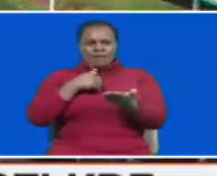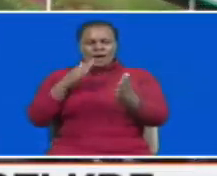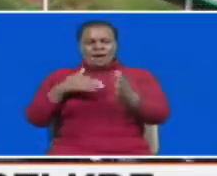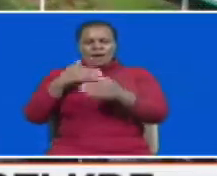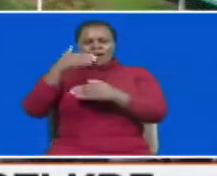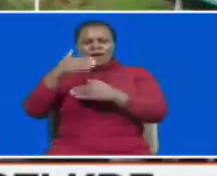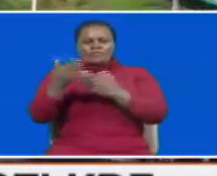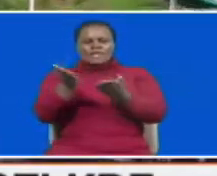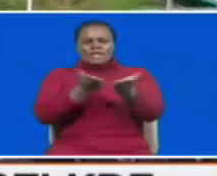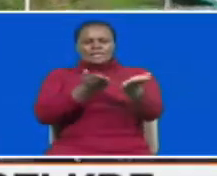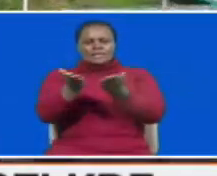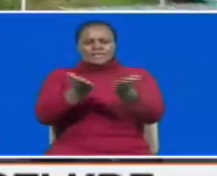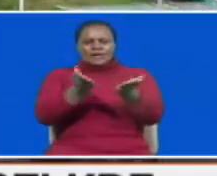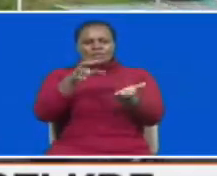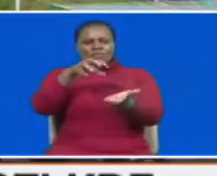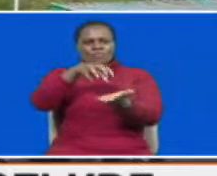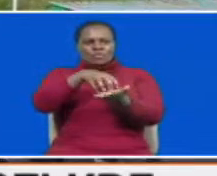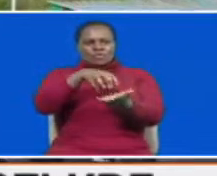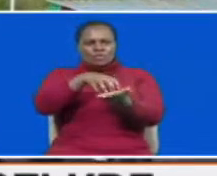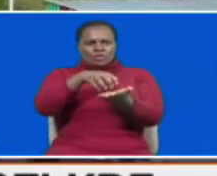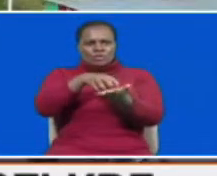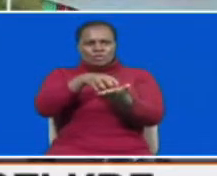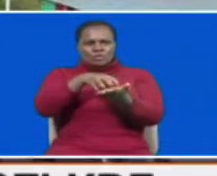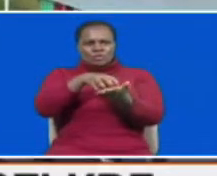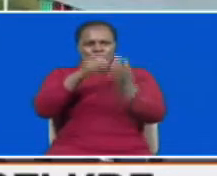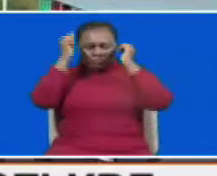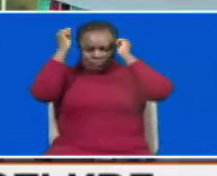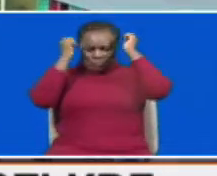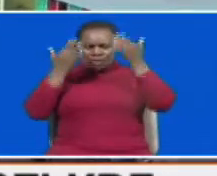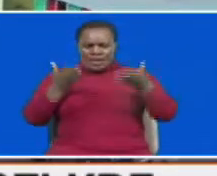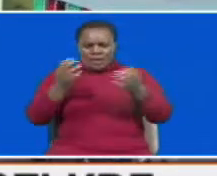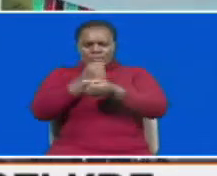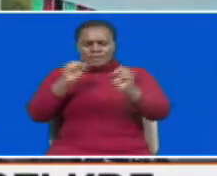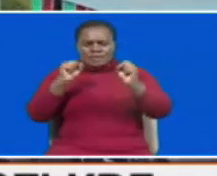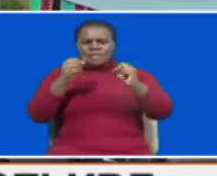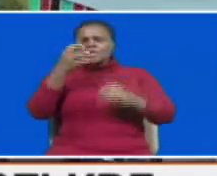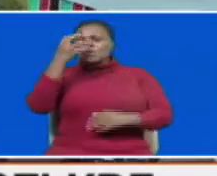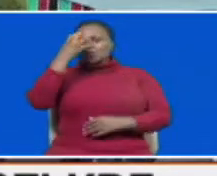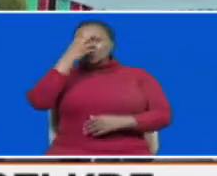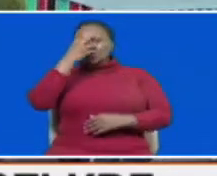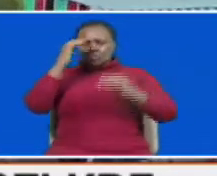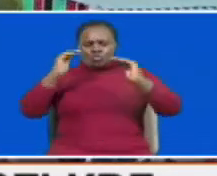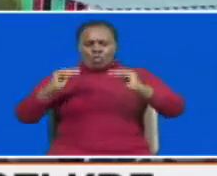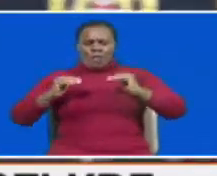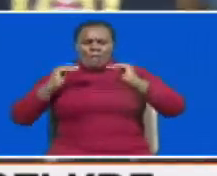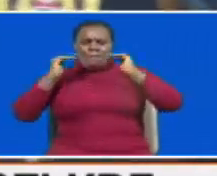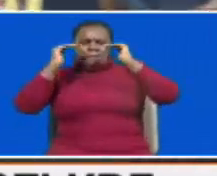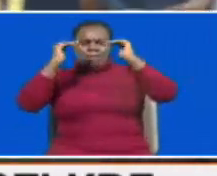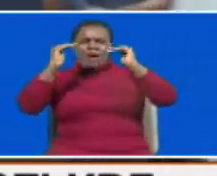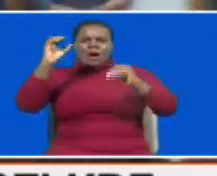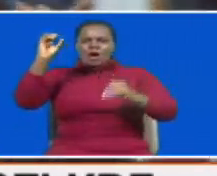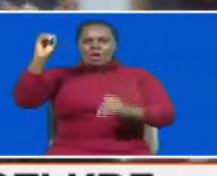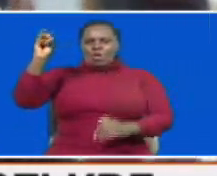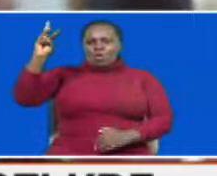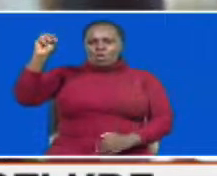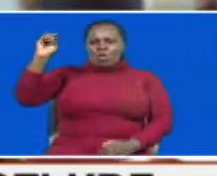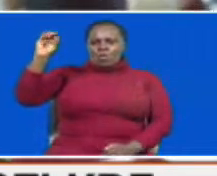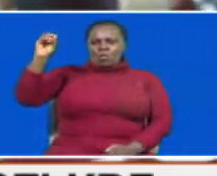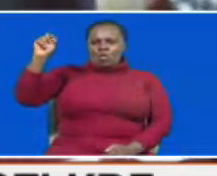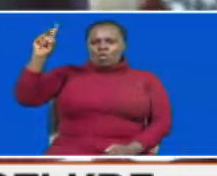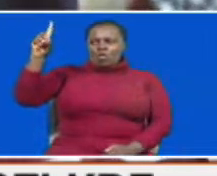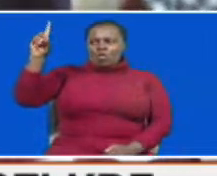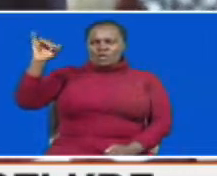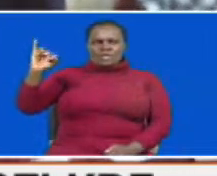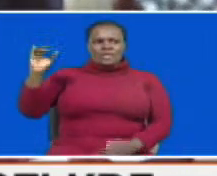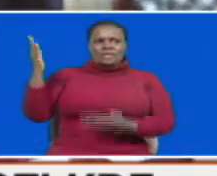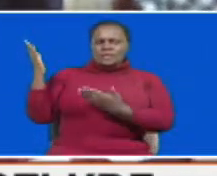Baada ya kuhudumu katika wadhifa wa naibu mkuu wa majeshi, hatimaye Rais William Ruto alimpandisha cheo Luteni Jenerali Francis Omondi